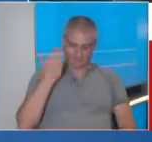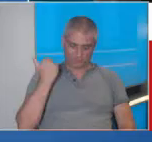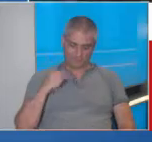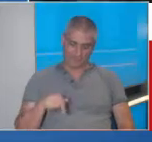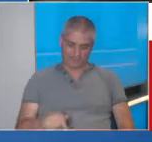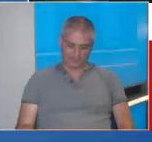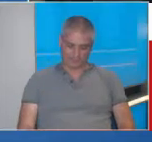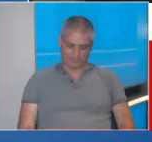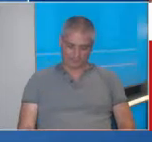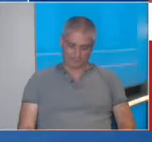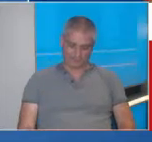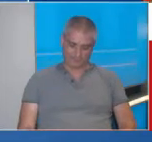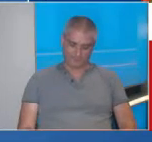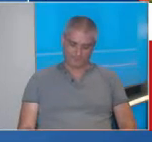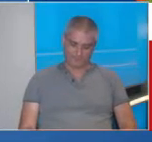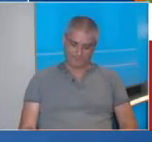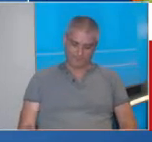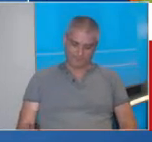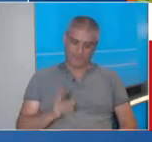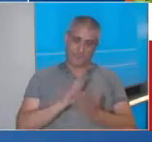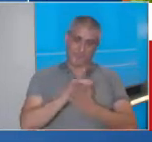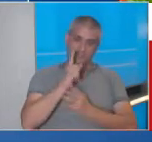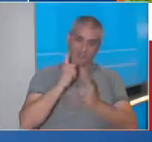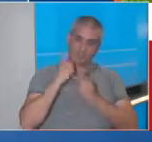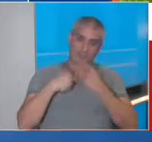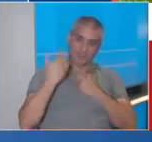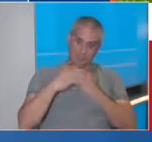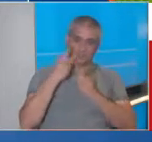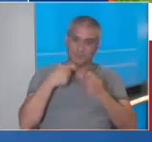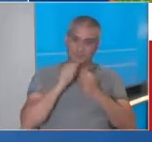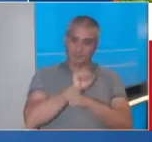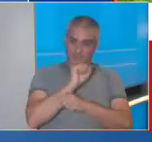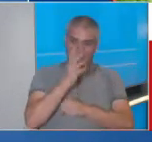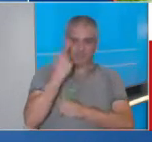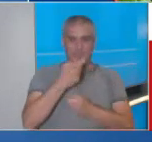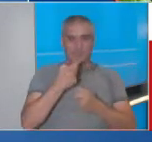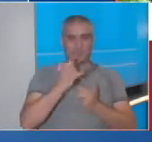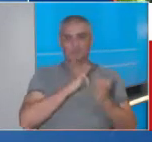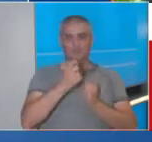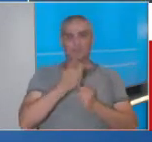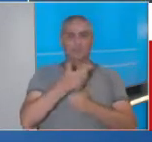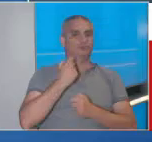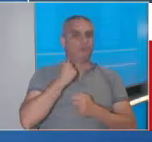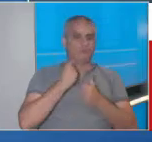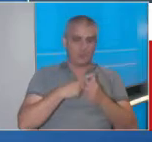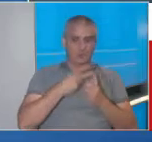פה ב-11 שנים האחרונות, מאז המחאה, הייתה עסוקה בהזרמת שמפניות